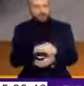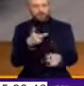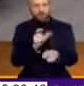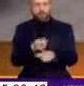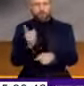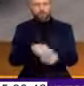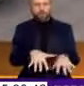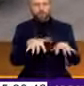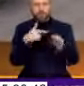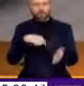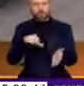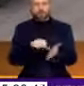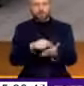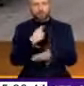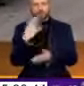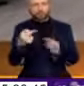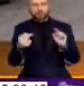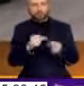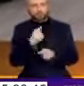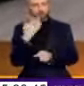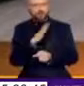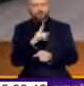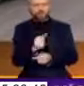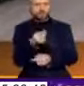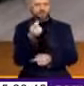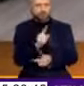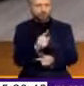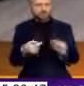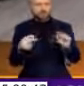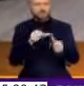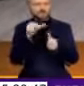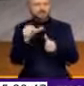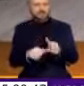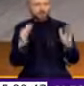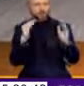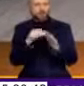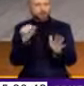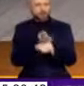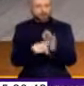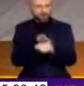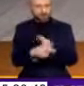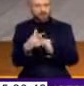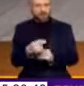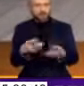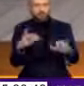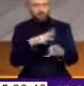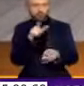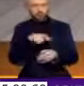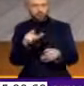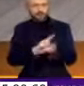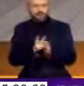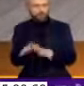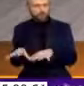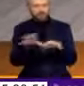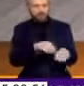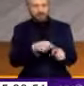того, на сесіях ми виступаємо, голосуємо проти, не голосували за жоден, крім будинку вбивці, де треба у людей терміново переселити. Це